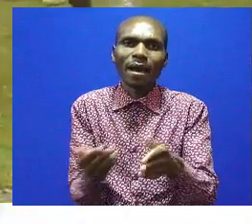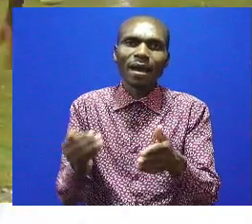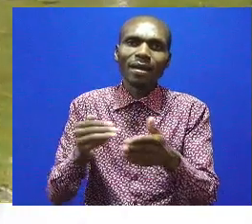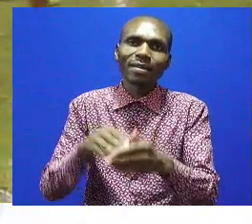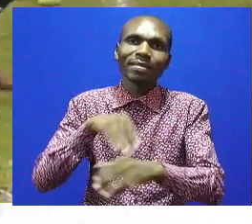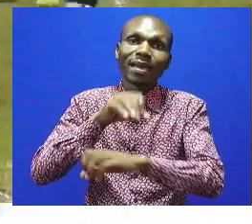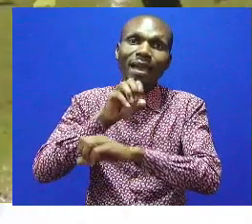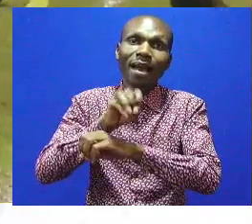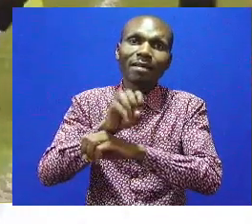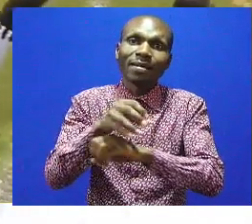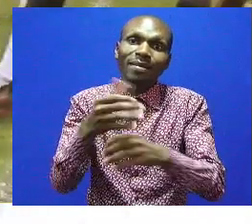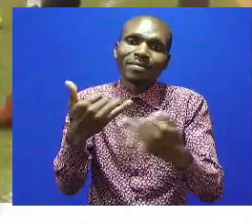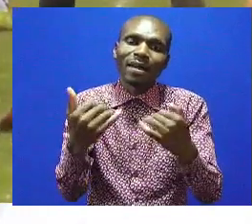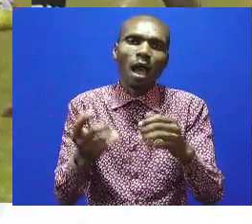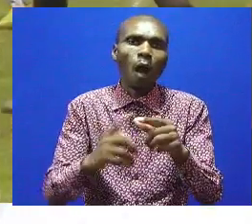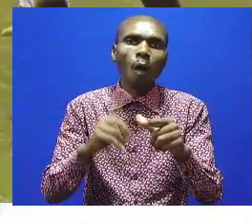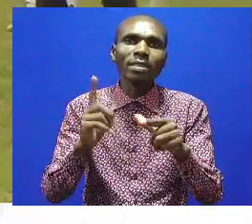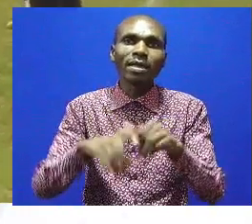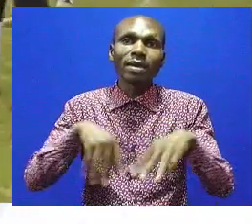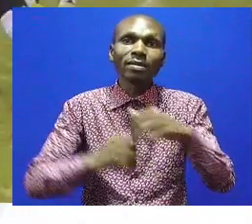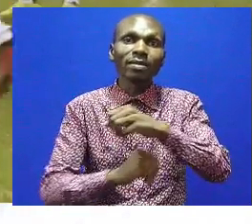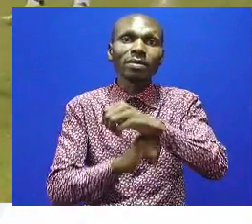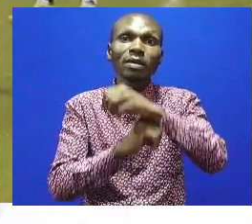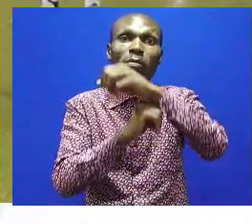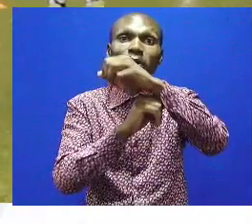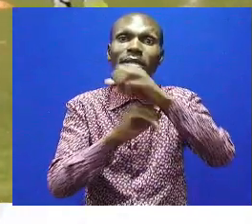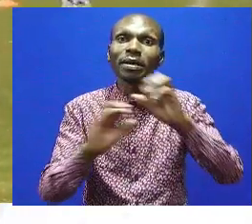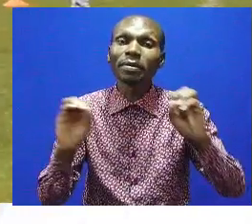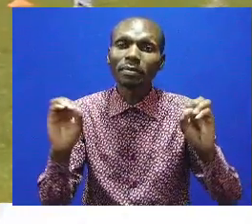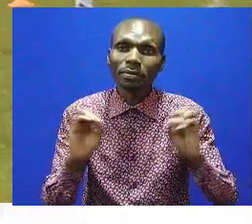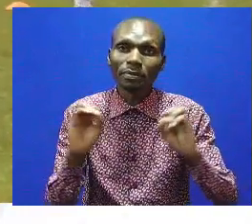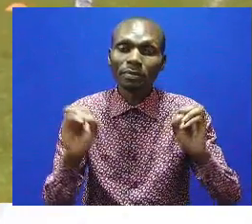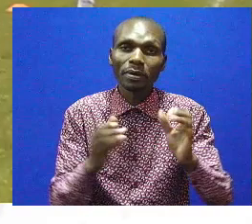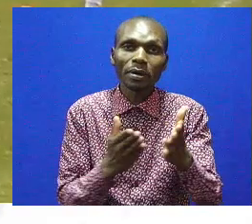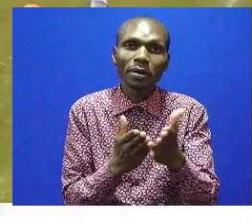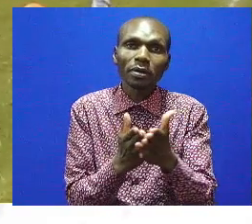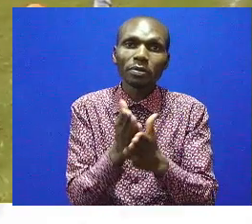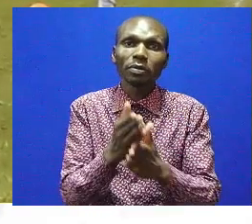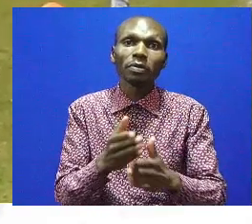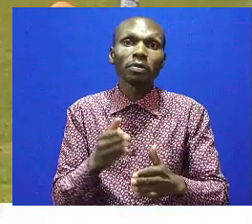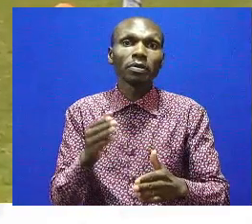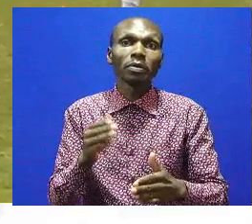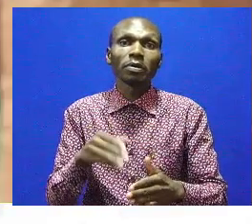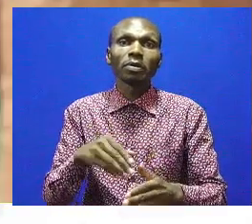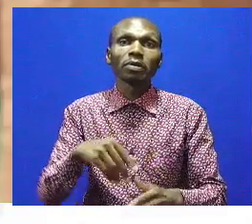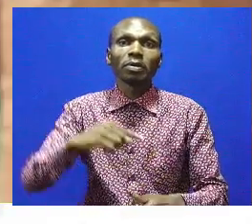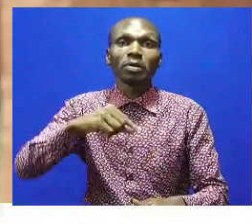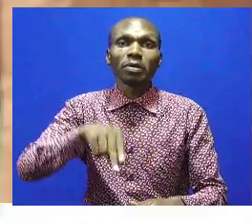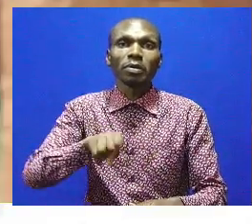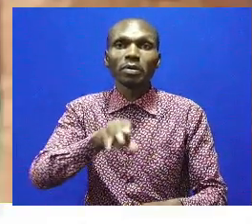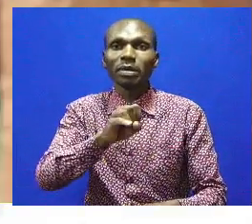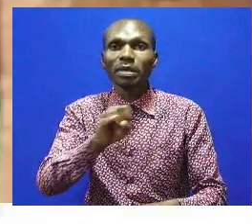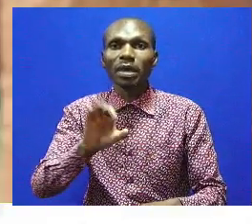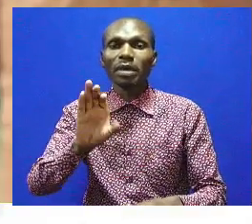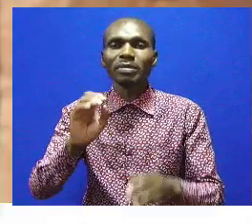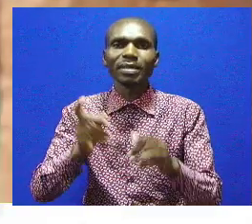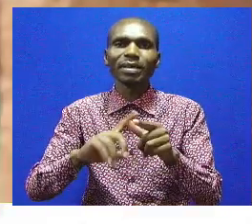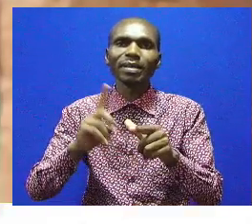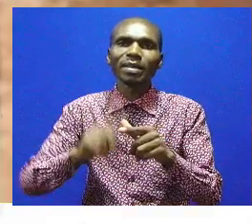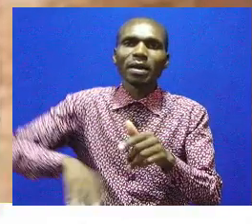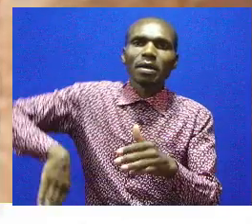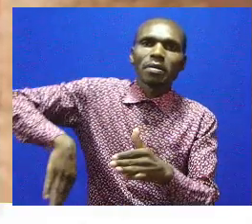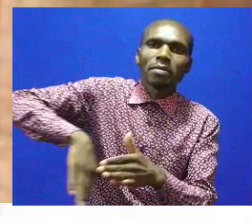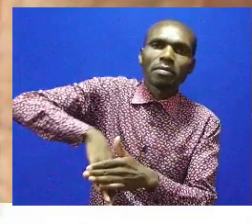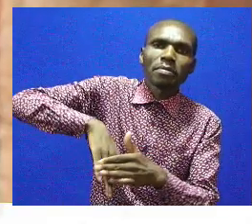ikira bono. Mbara nyora gusirwa konde wensi wetero poteneri bwa Gusii FC arenge ko ando mupira